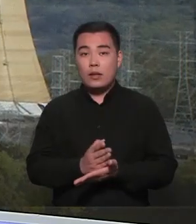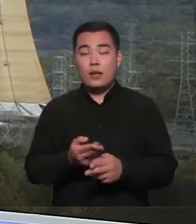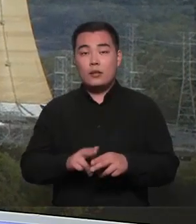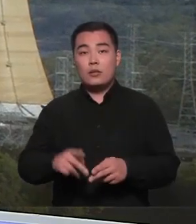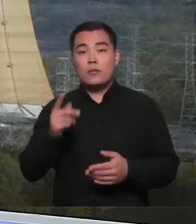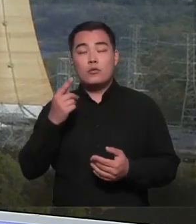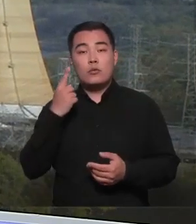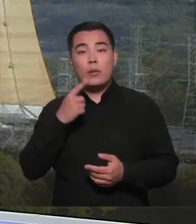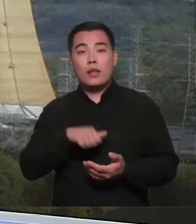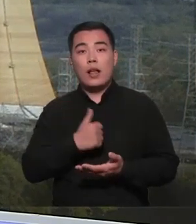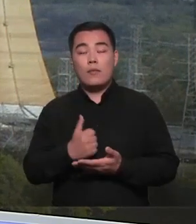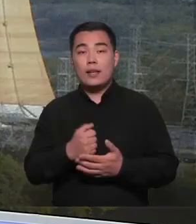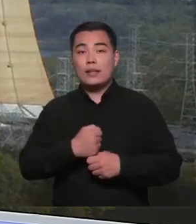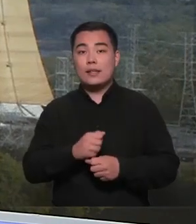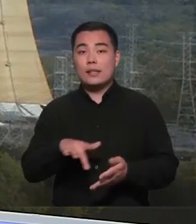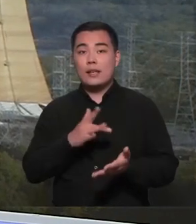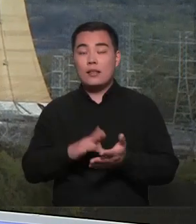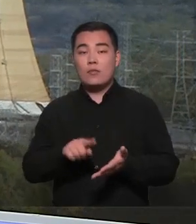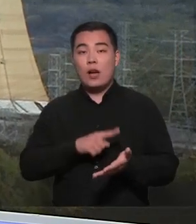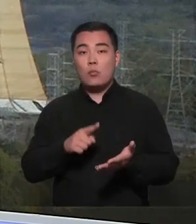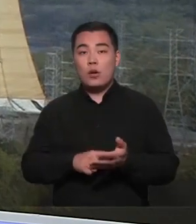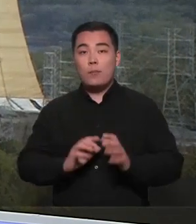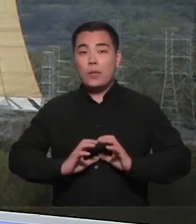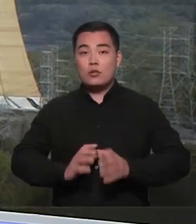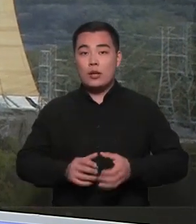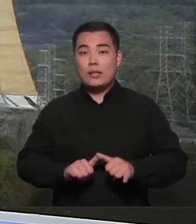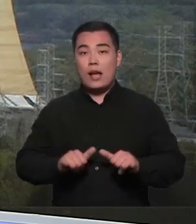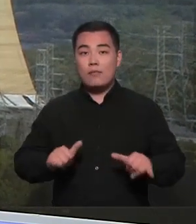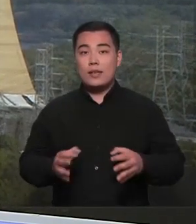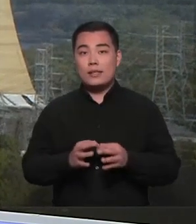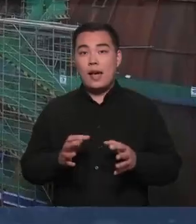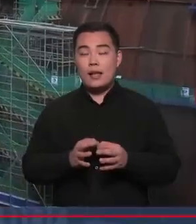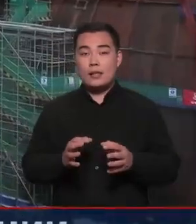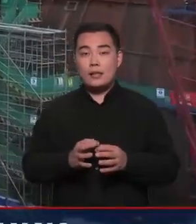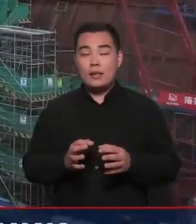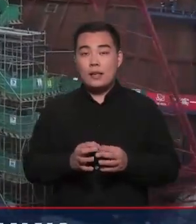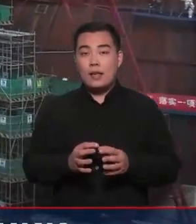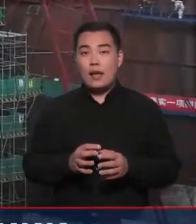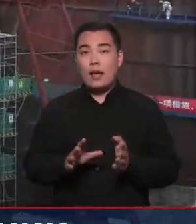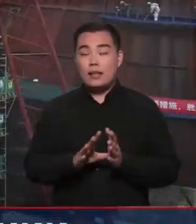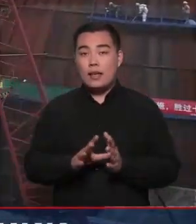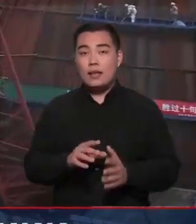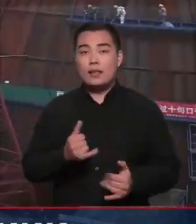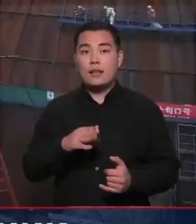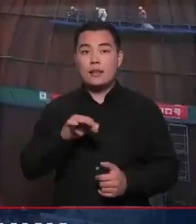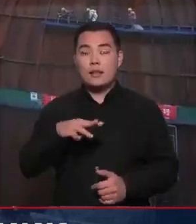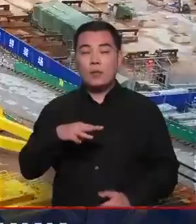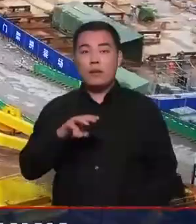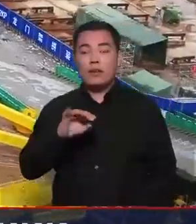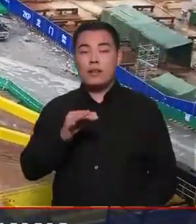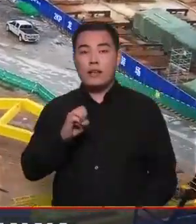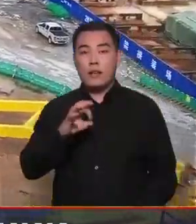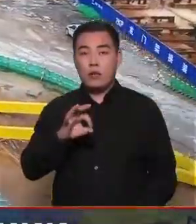так считает глава исследовательского центра по вопросам международного развития ядерной энергетики Тим ео Он